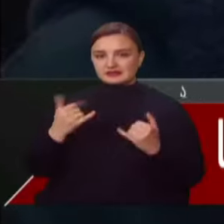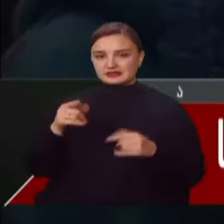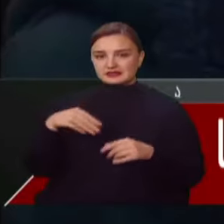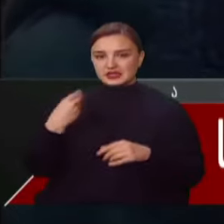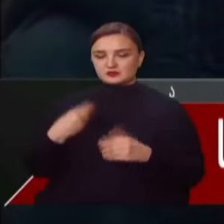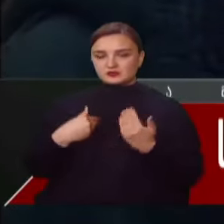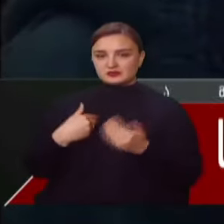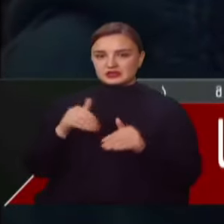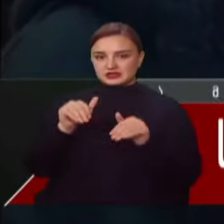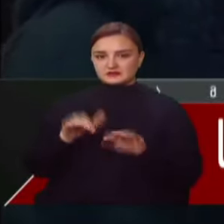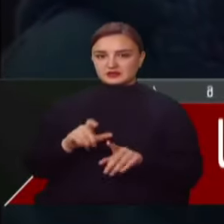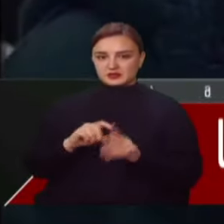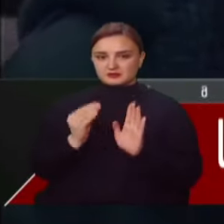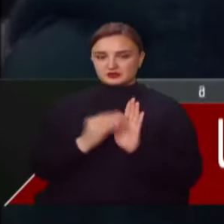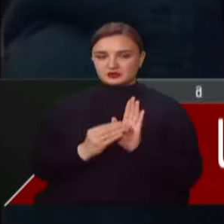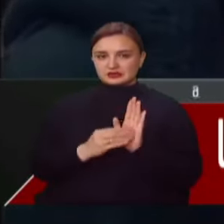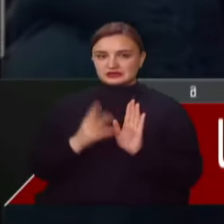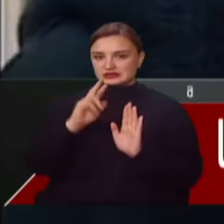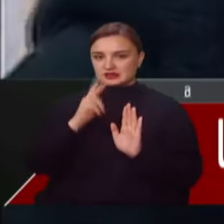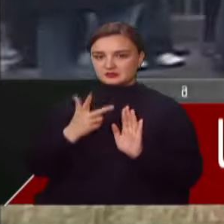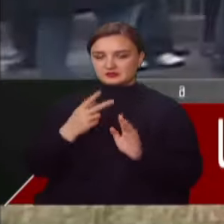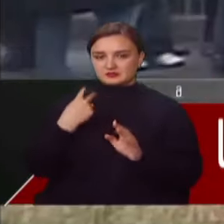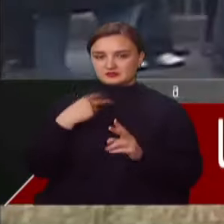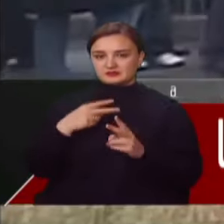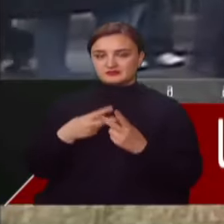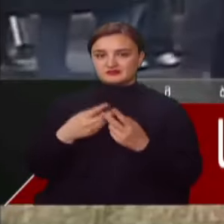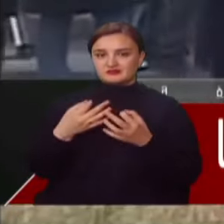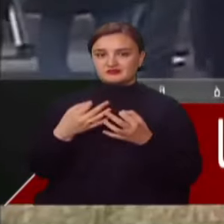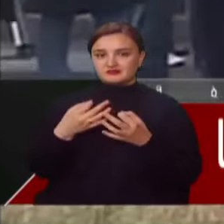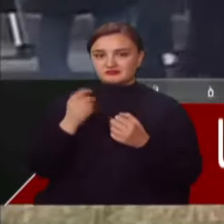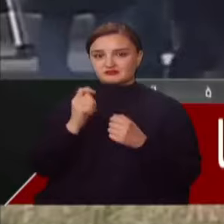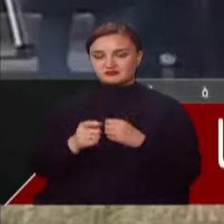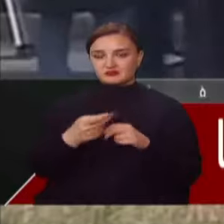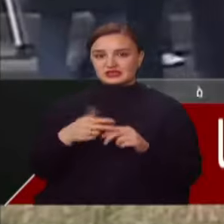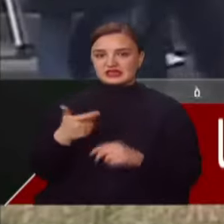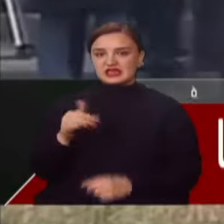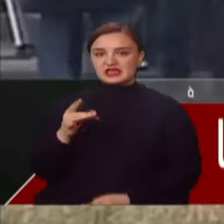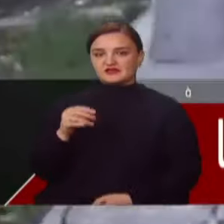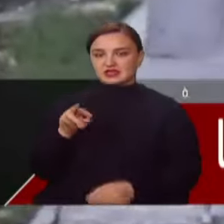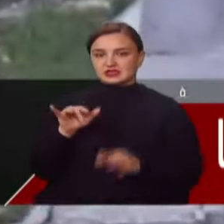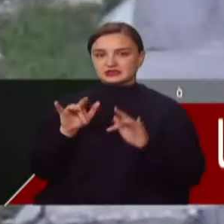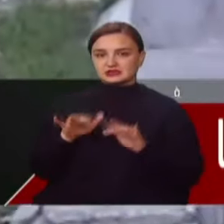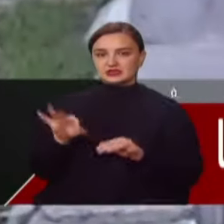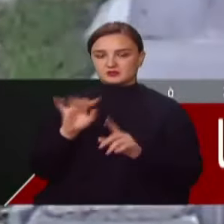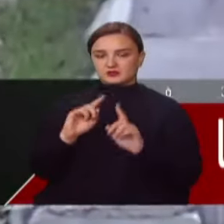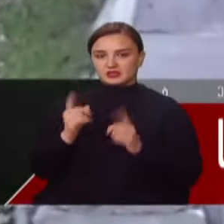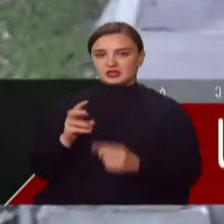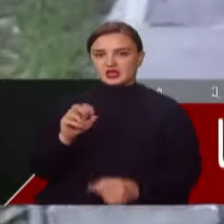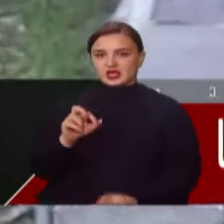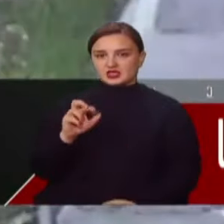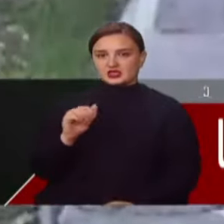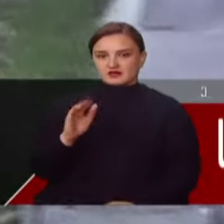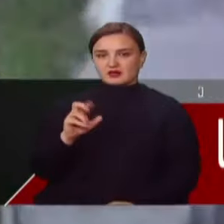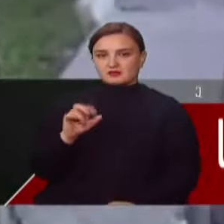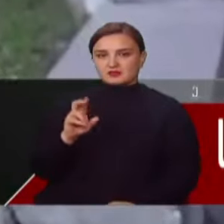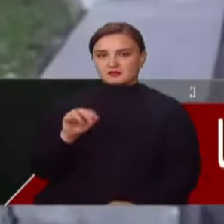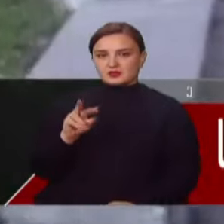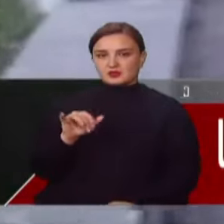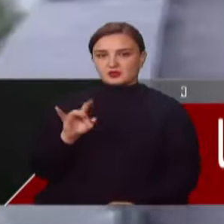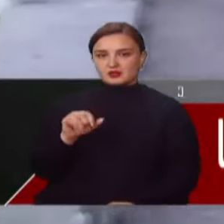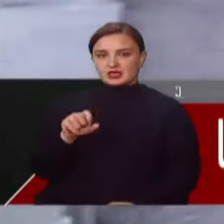მის გადაწყვეტილებაში წახწერა. სამი წლის თავისუფლების აღკვეთა სააკაშვილს გირგვლიანის საქმეზე დაკავებულების, ალექსანდრე ღაჭავას, მიხეილ ბიბილურის,